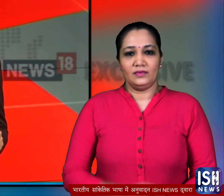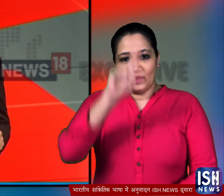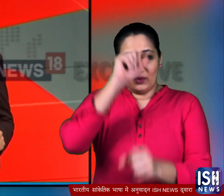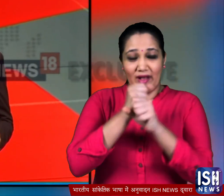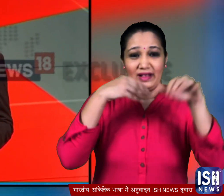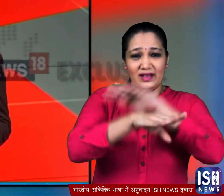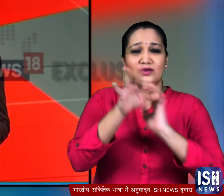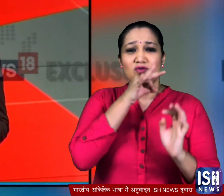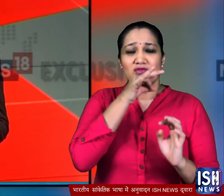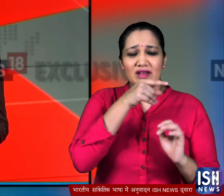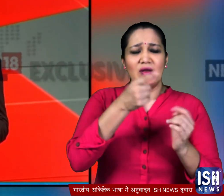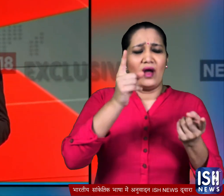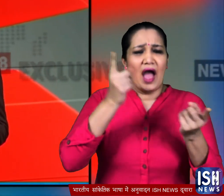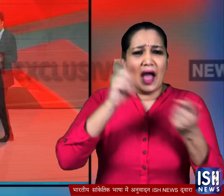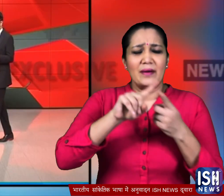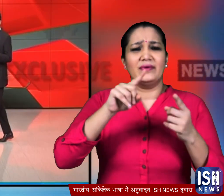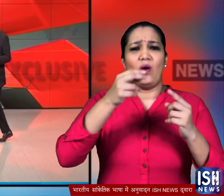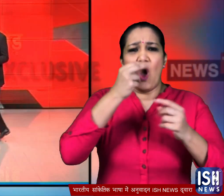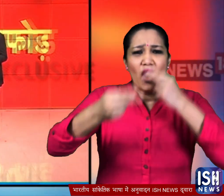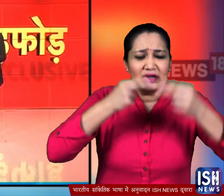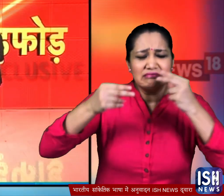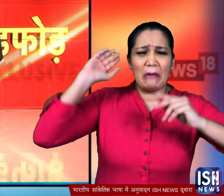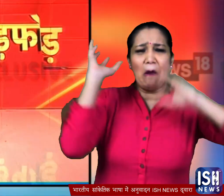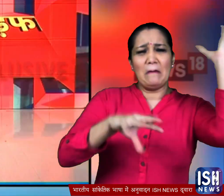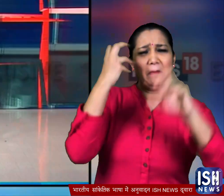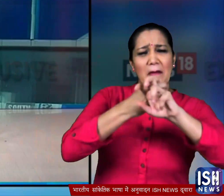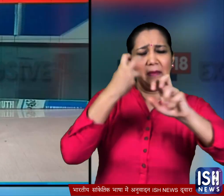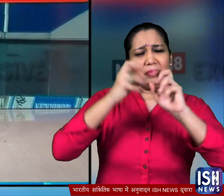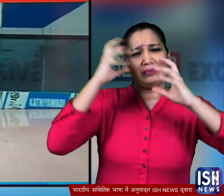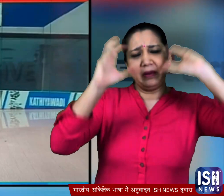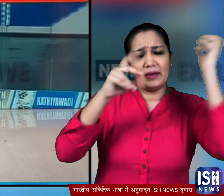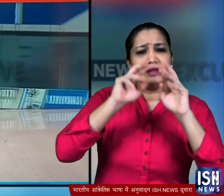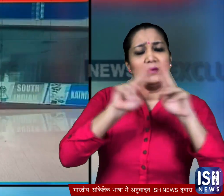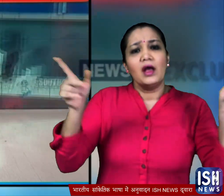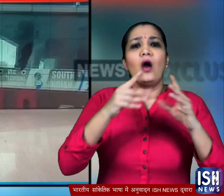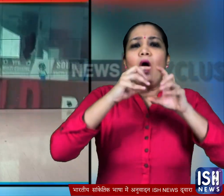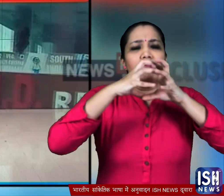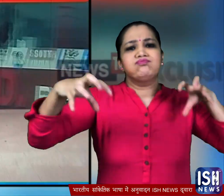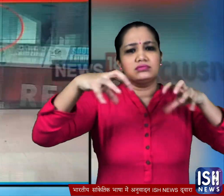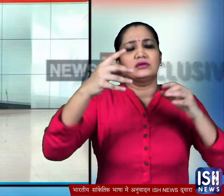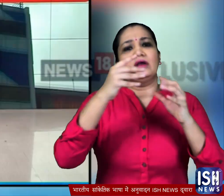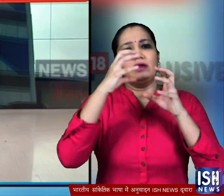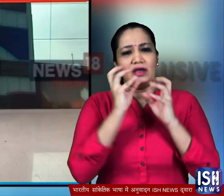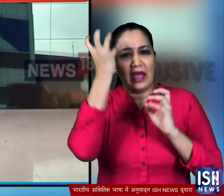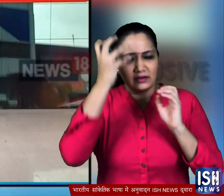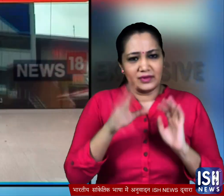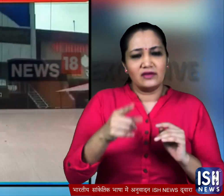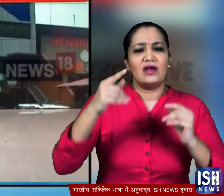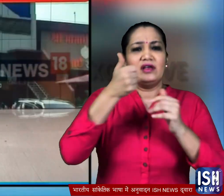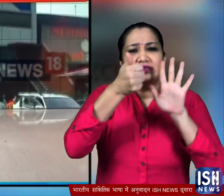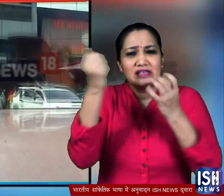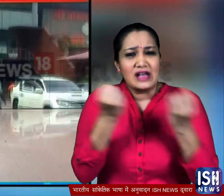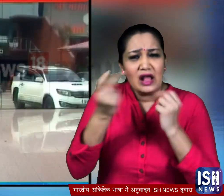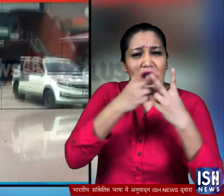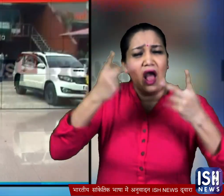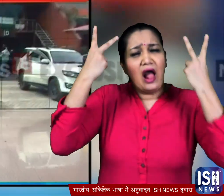गुजरात के सूरत में कुछ लोगों ने एक रेस्टोरेंट में खूब तोड़फोड़ की। झगड़े की वजह निजी रंजिश बताई जा रही है, जिसके लिए करीब 6 गाड़ियों में बैठकर